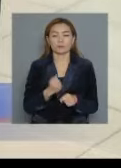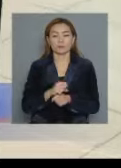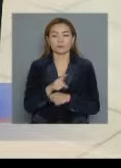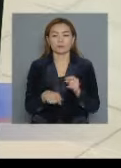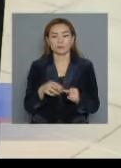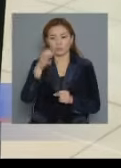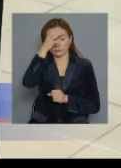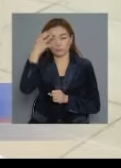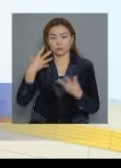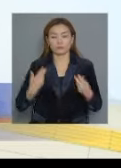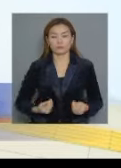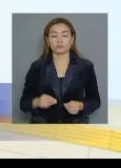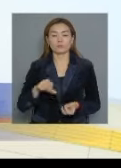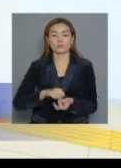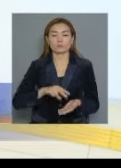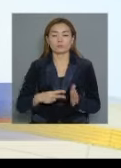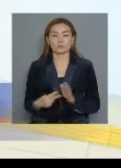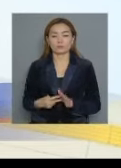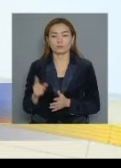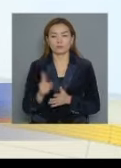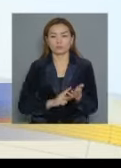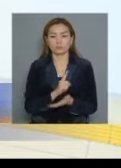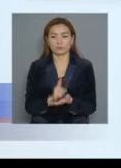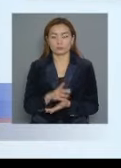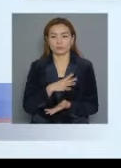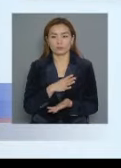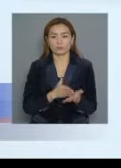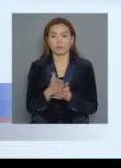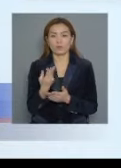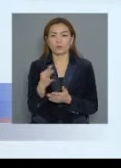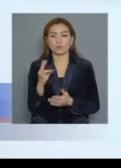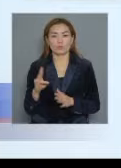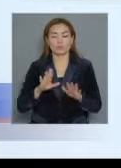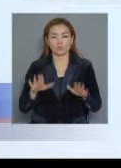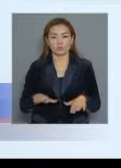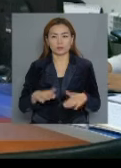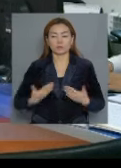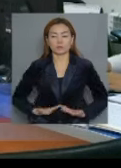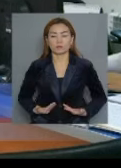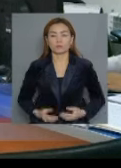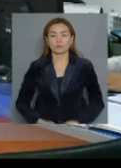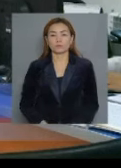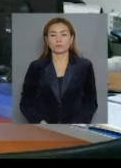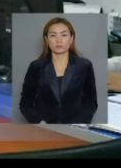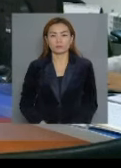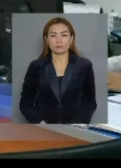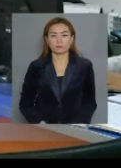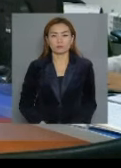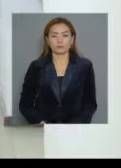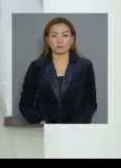профилю образования. Для участия в проекте заявитель должен обратиться в центр занятости по месту жительства.